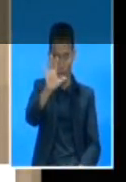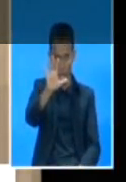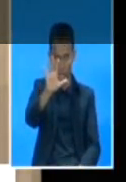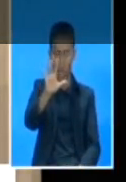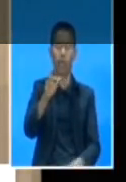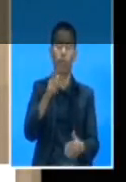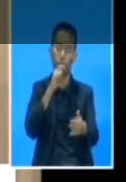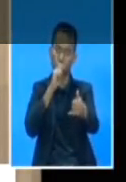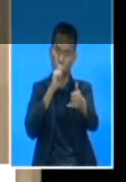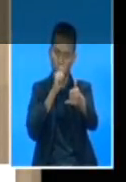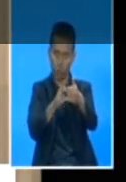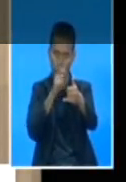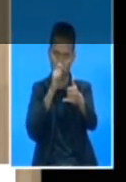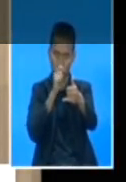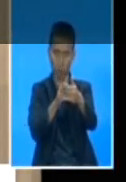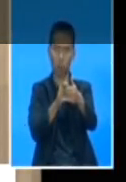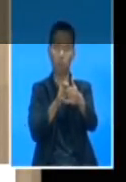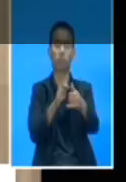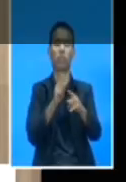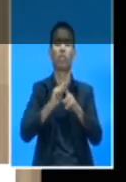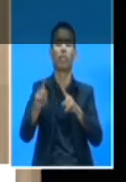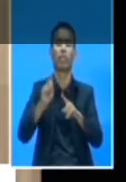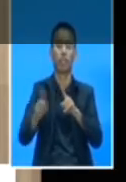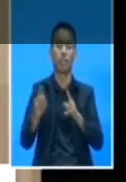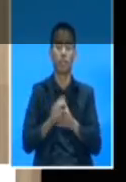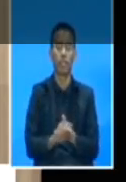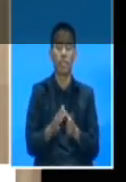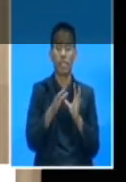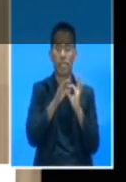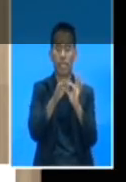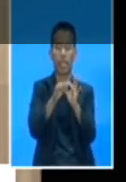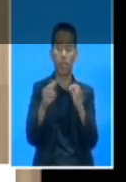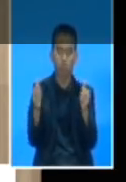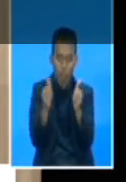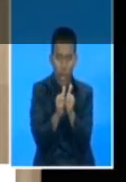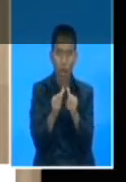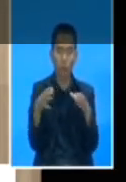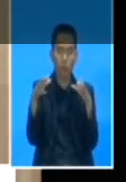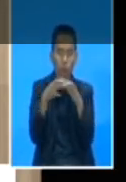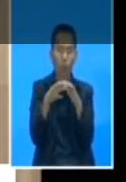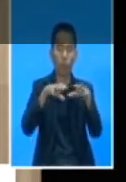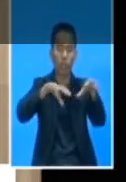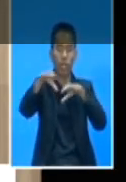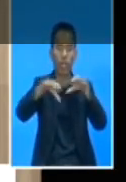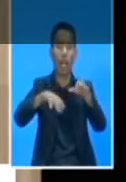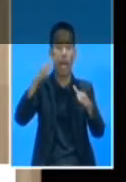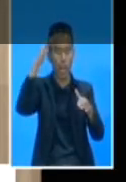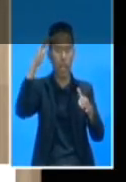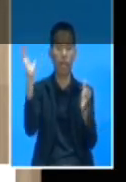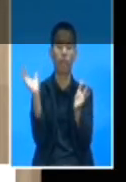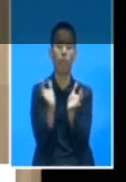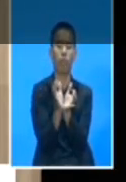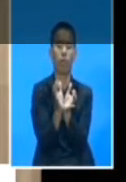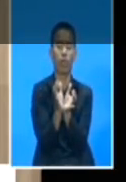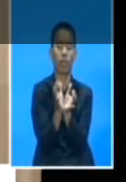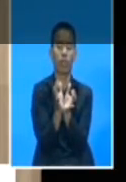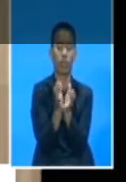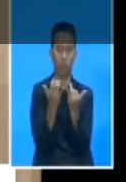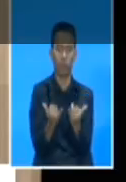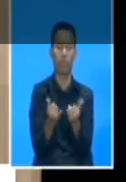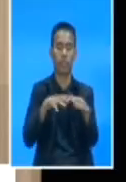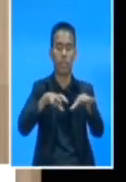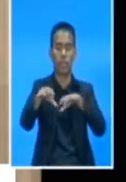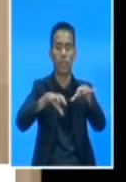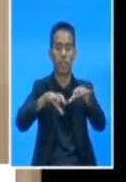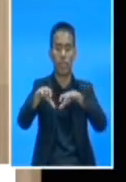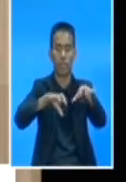นซึ่งก็จะไปเกี่ยวข้องกับคณะปฏิรูปตำรวจนะครับที่กำลังรุกครับอาจารย์ชัชวาลนี่ป